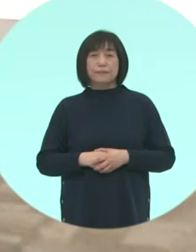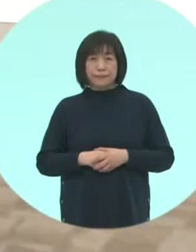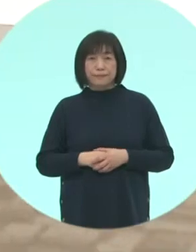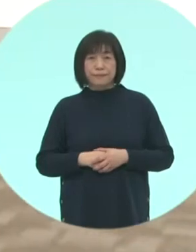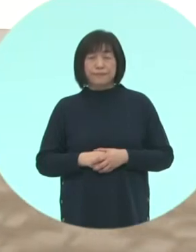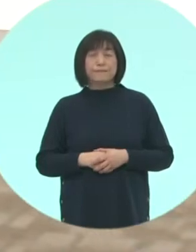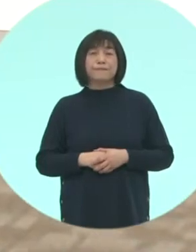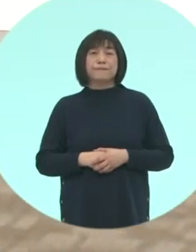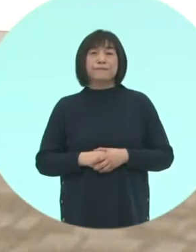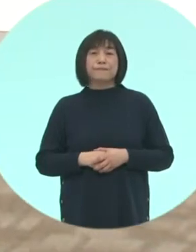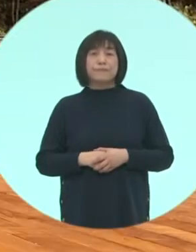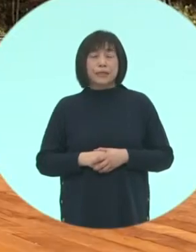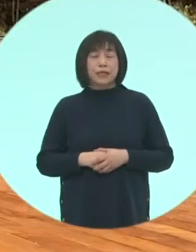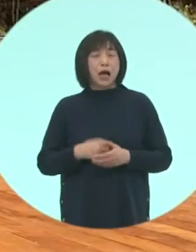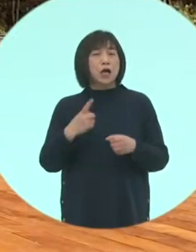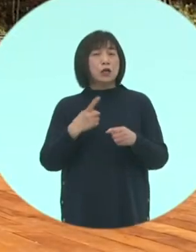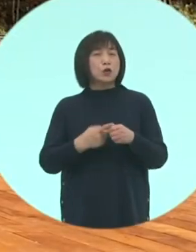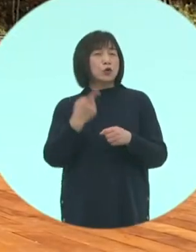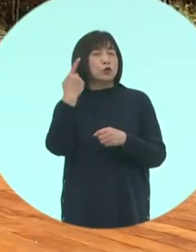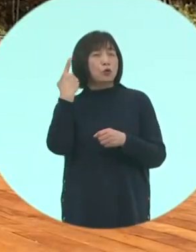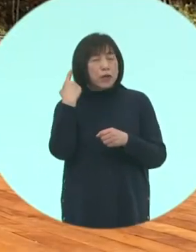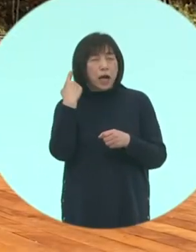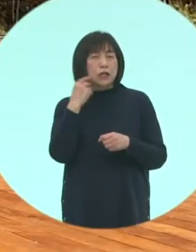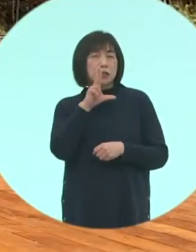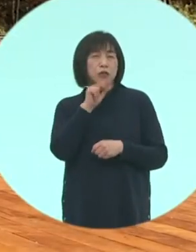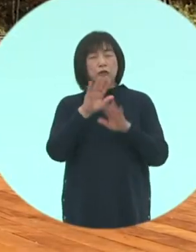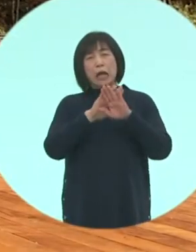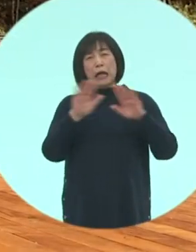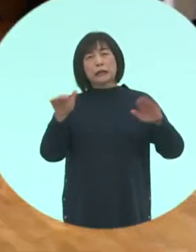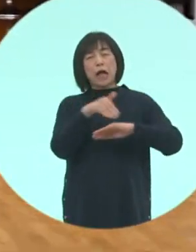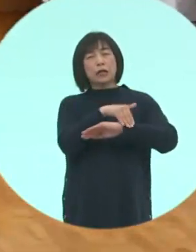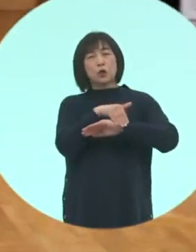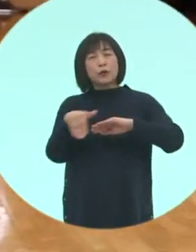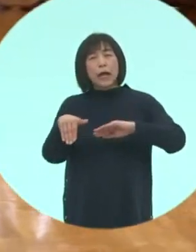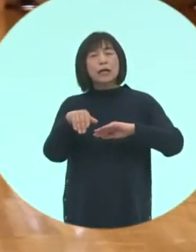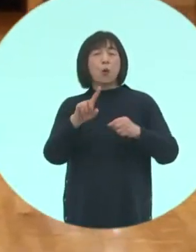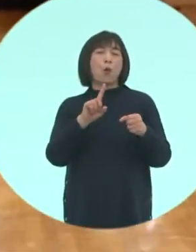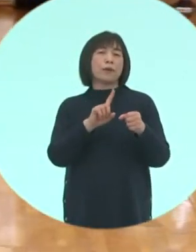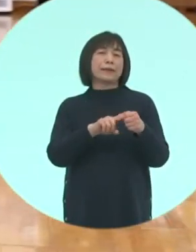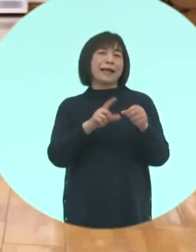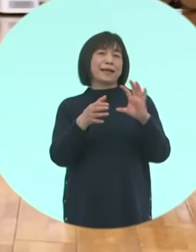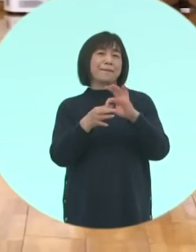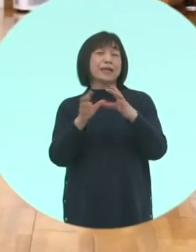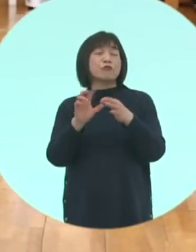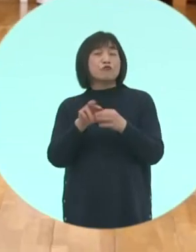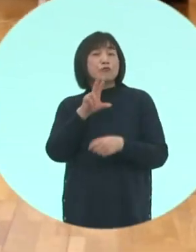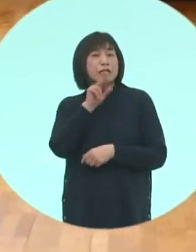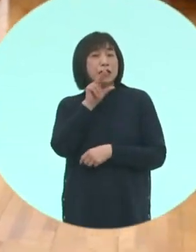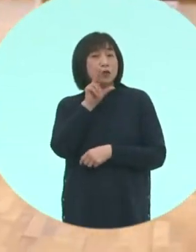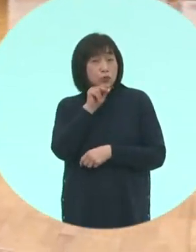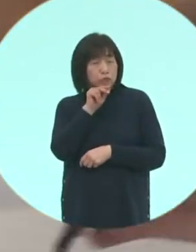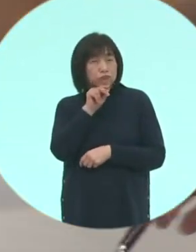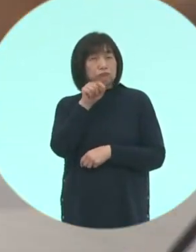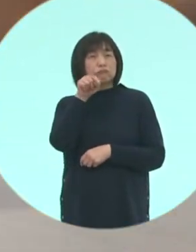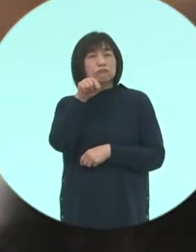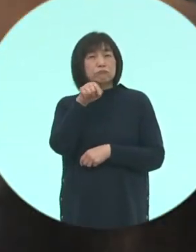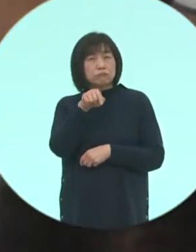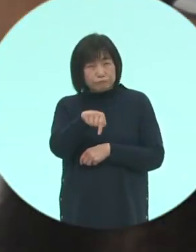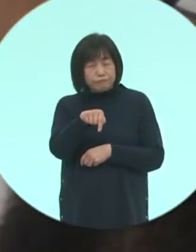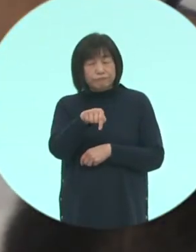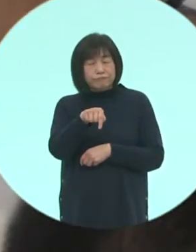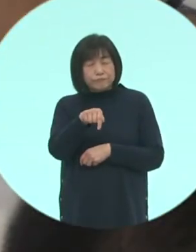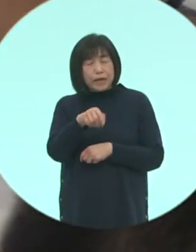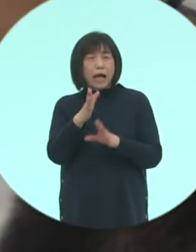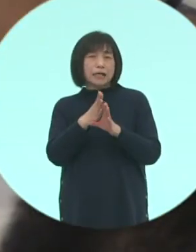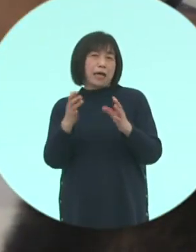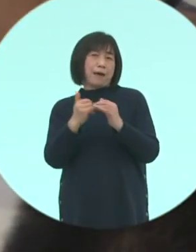中でも昨年岐阜で開催予定だった年輪ピック岐阜は、岐阜県に住む